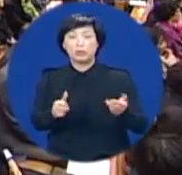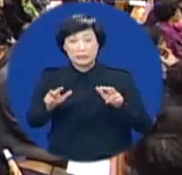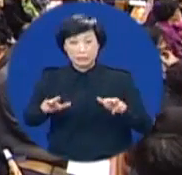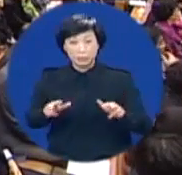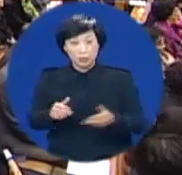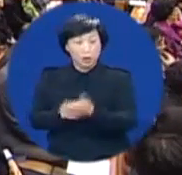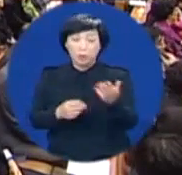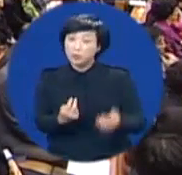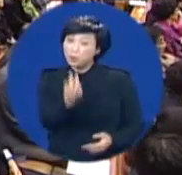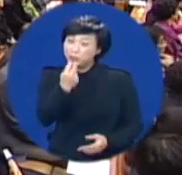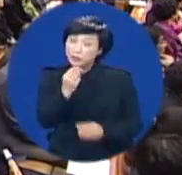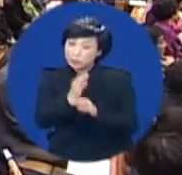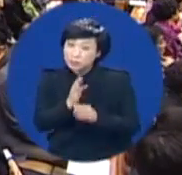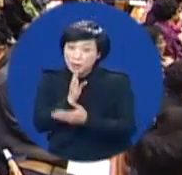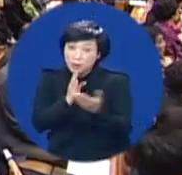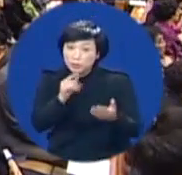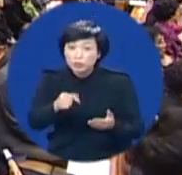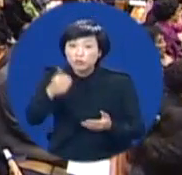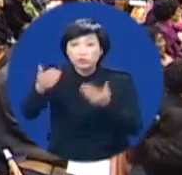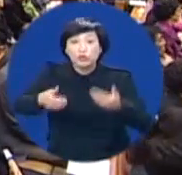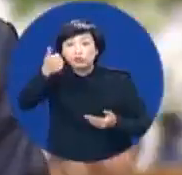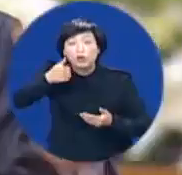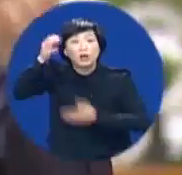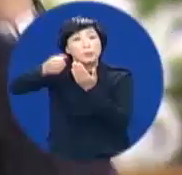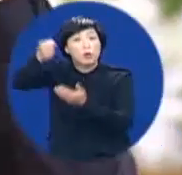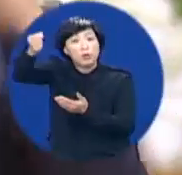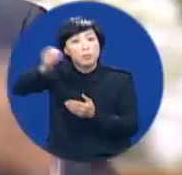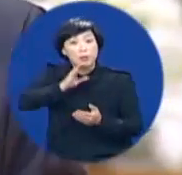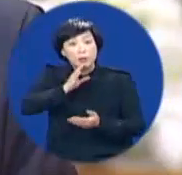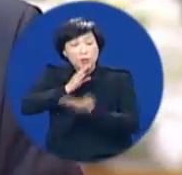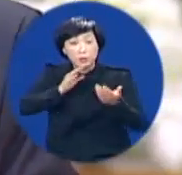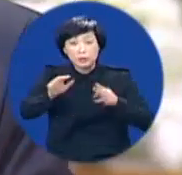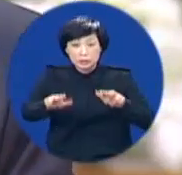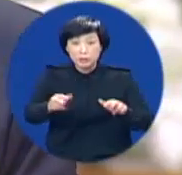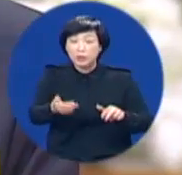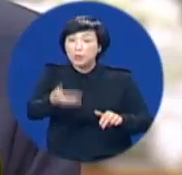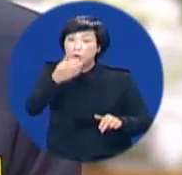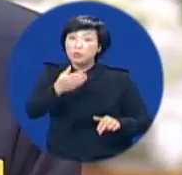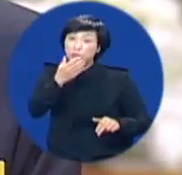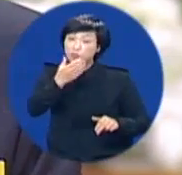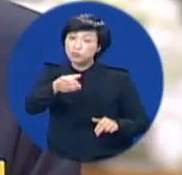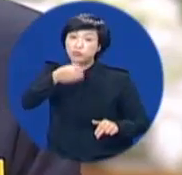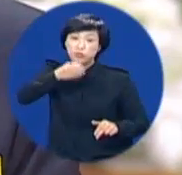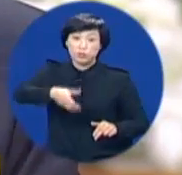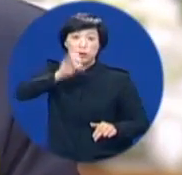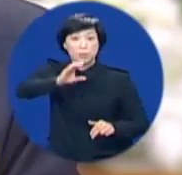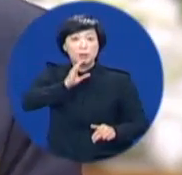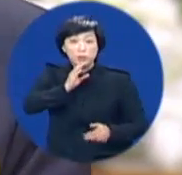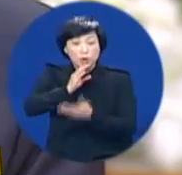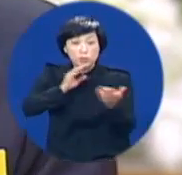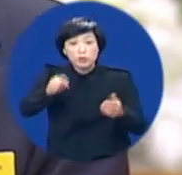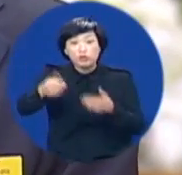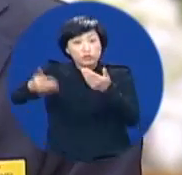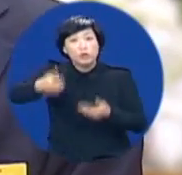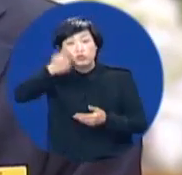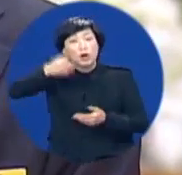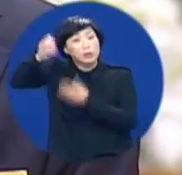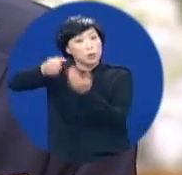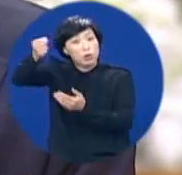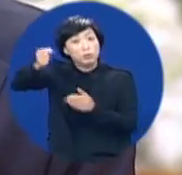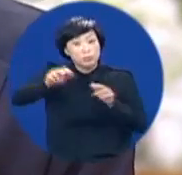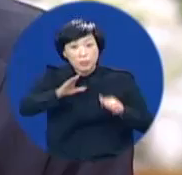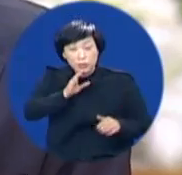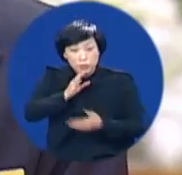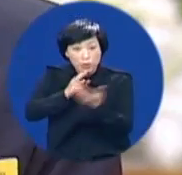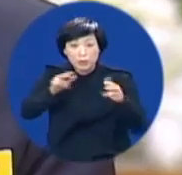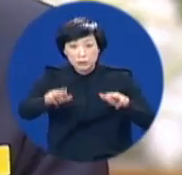지금도 마시고 있는 공기 하나님 거요. 지금도 먹고 있는 물 하나님 거요. 지금도 먹고 있는 양식